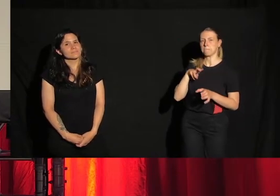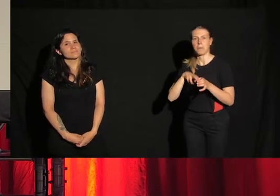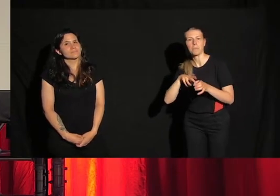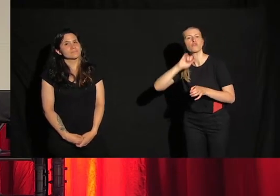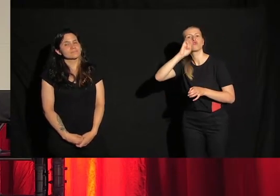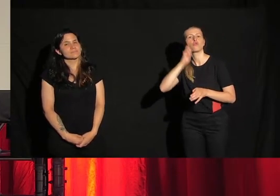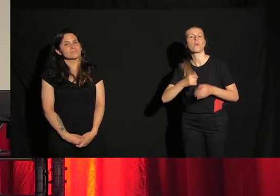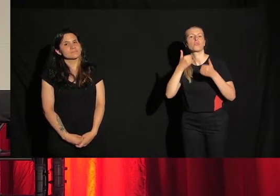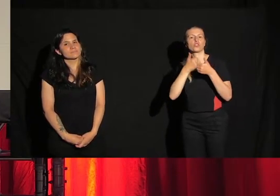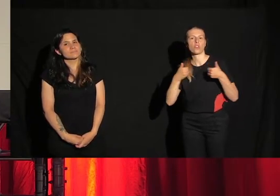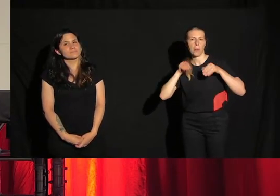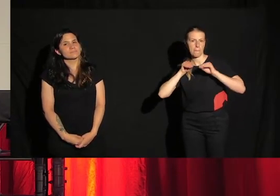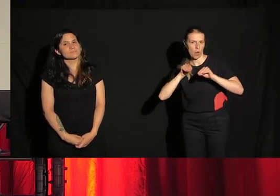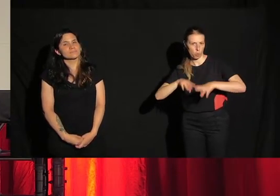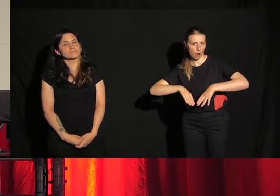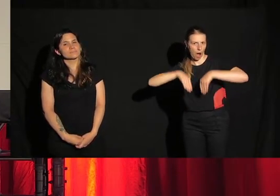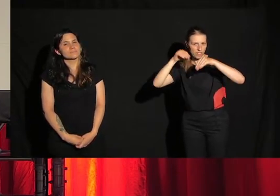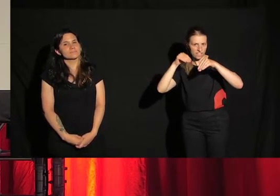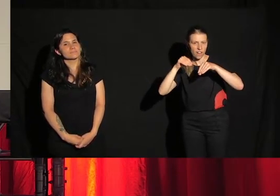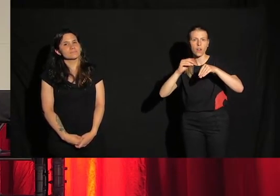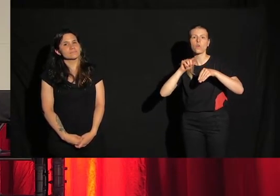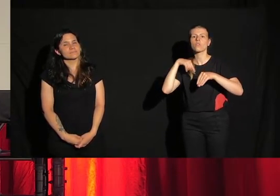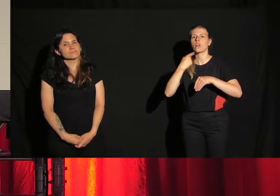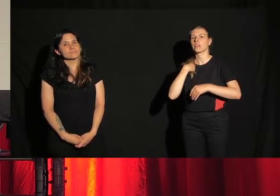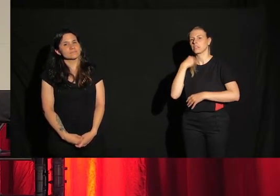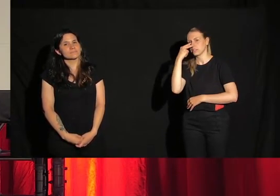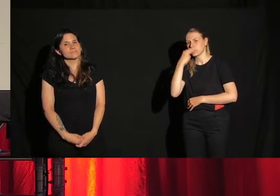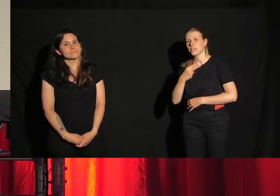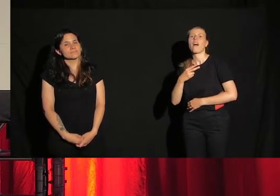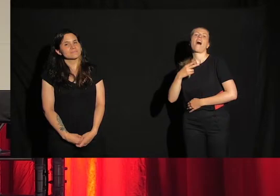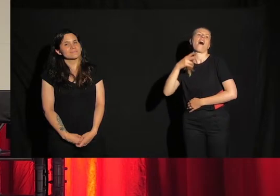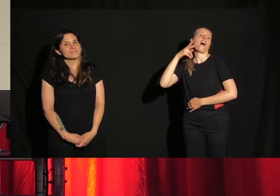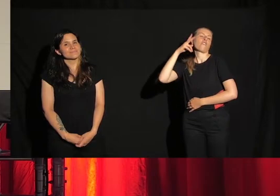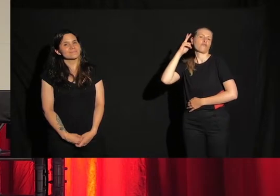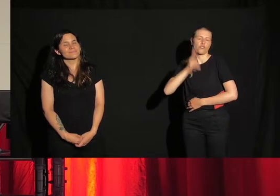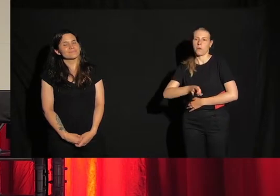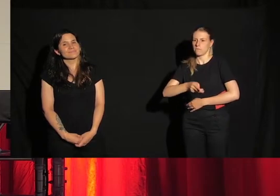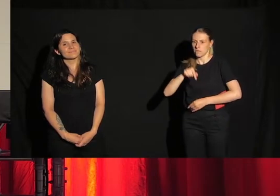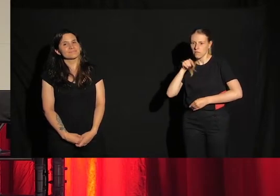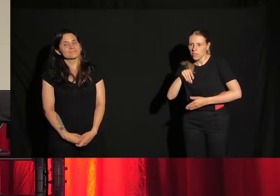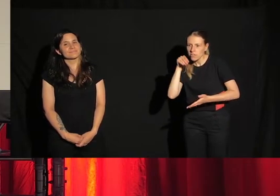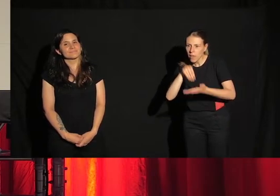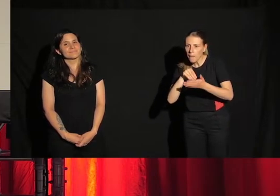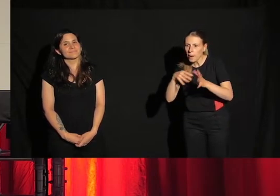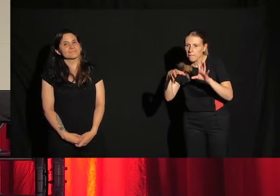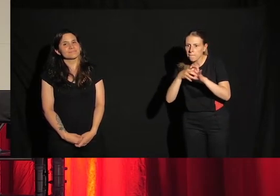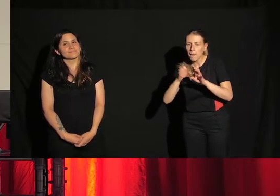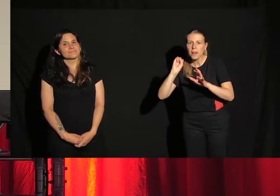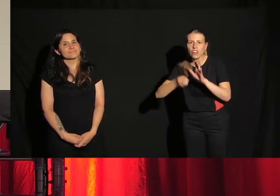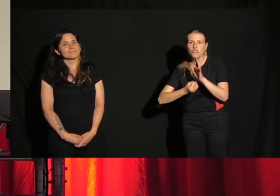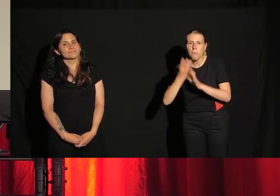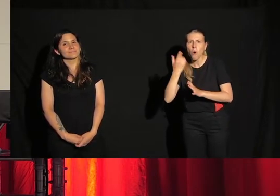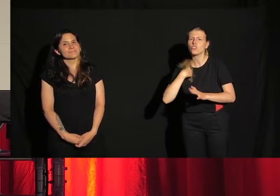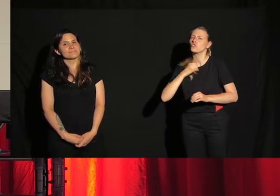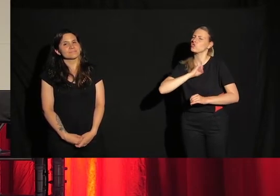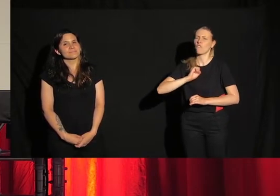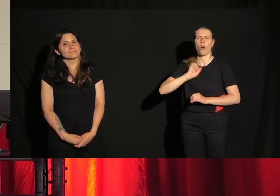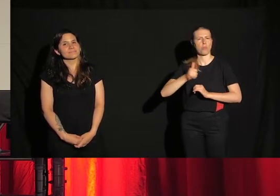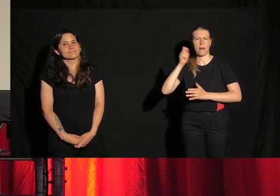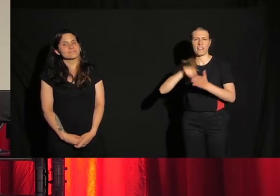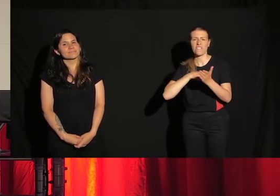und dachte, Mensch, da habe ich es gesehen, sofort wieder wählen. Egal, das Modul habe ich schon, ich mache es